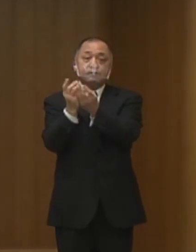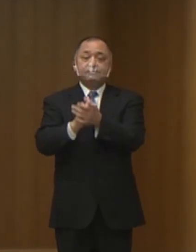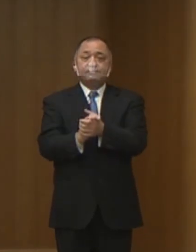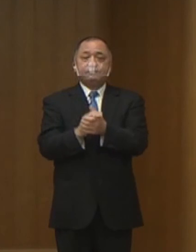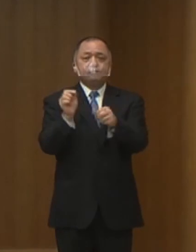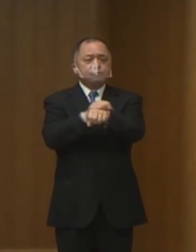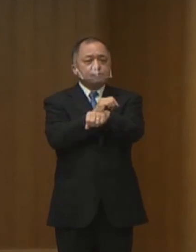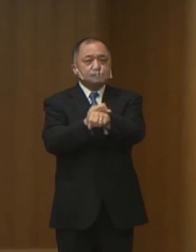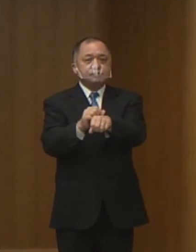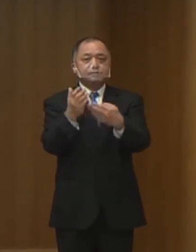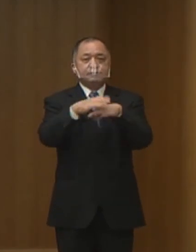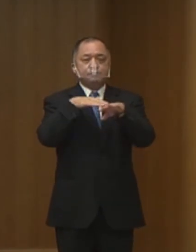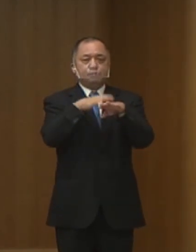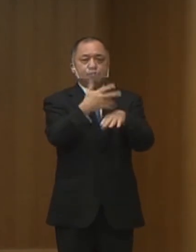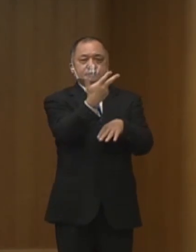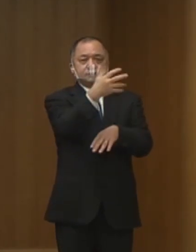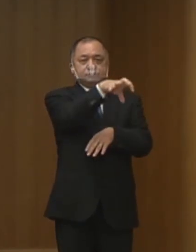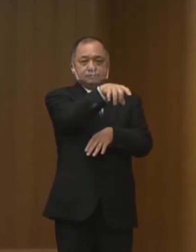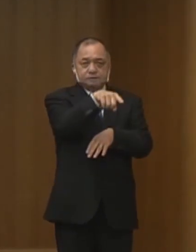特に